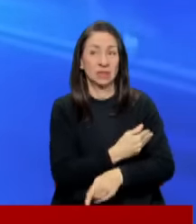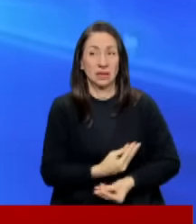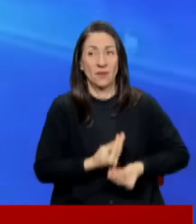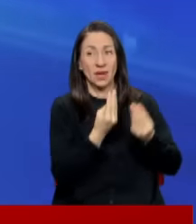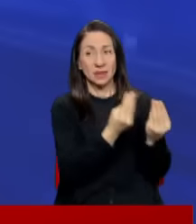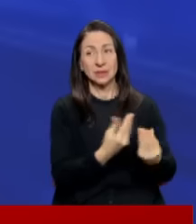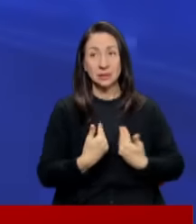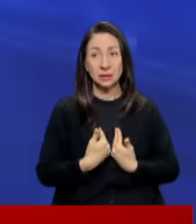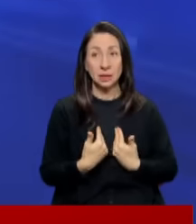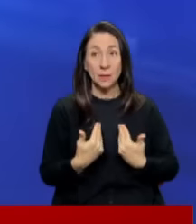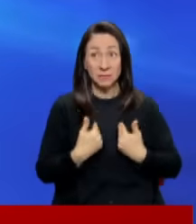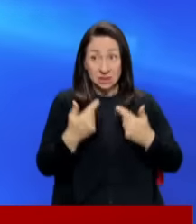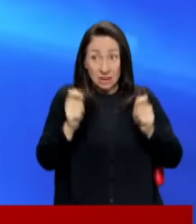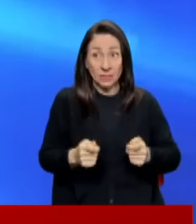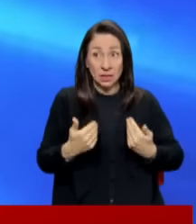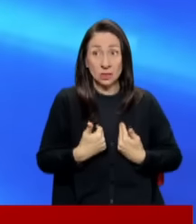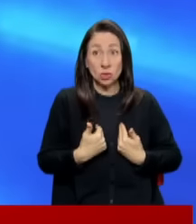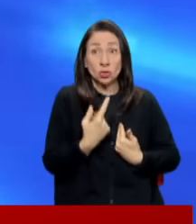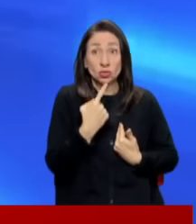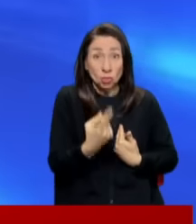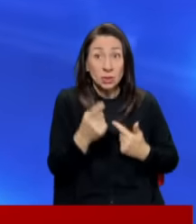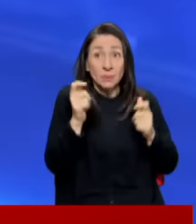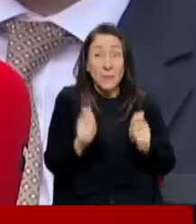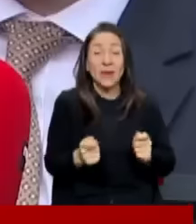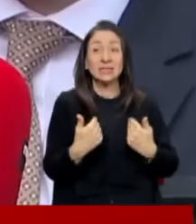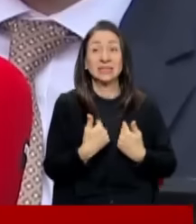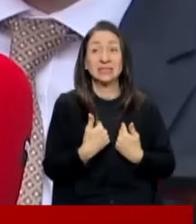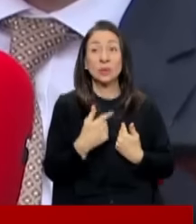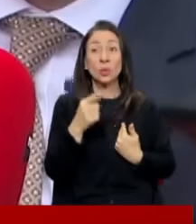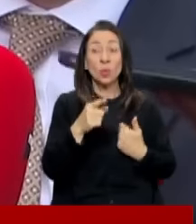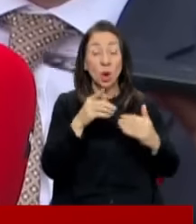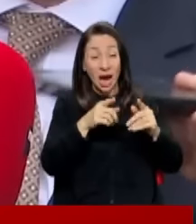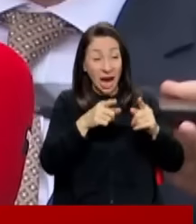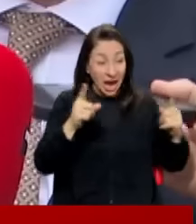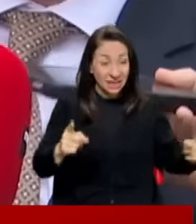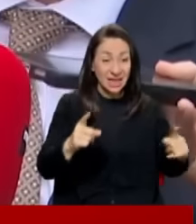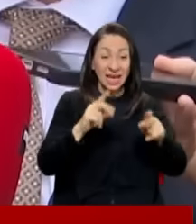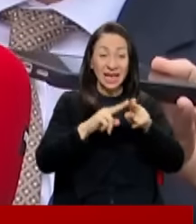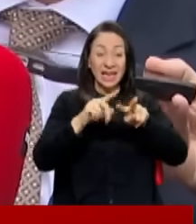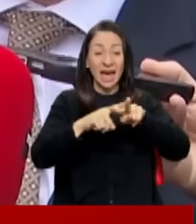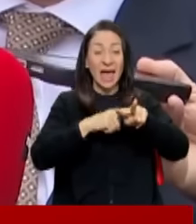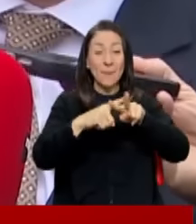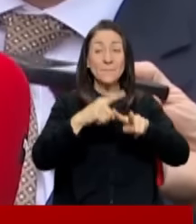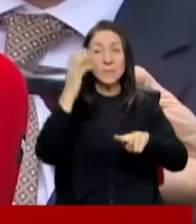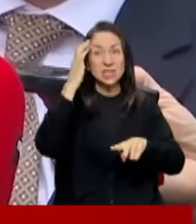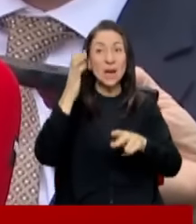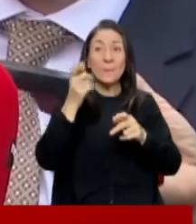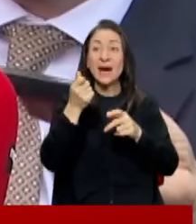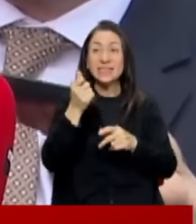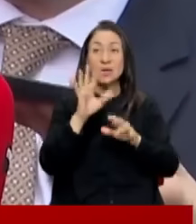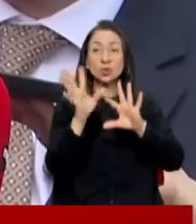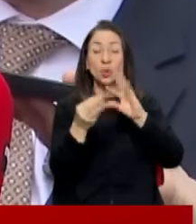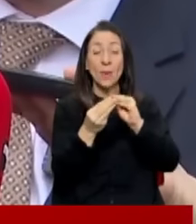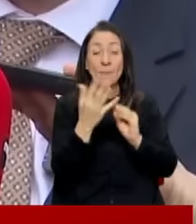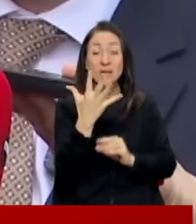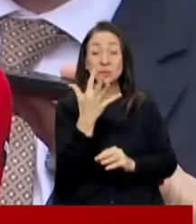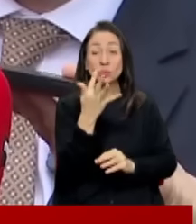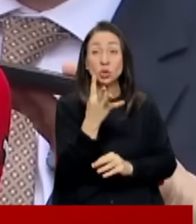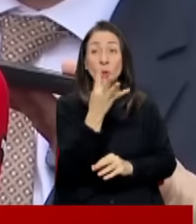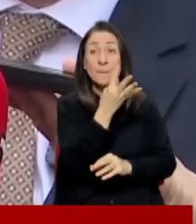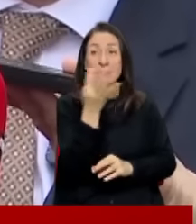hizmetine verdi. Biz yaptık. Söyledik mi yaparız. Bu hat ve kayabaşının parasından toplam